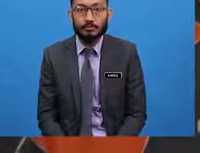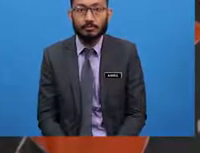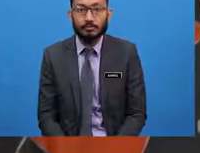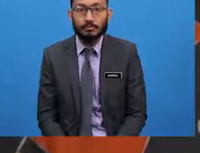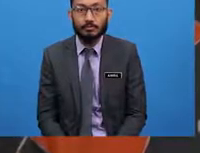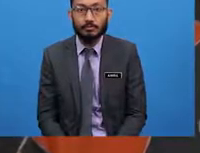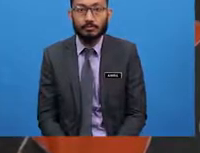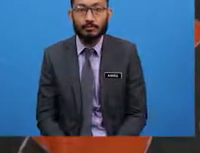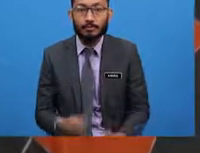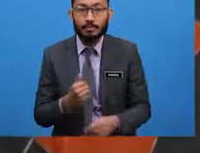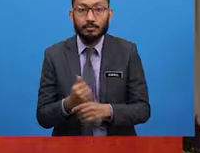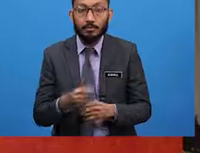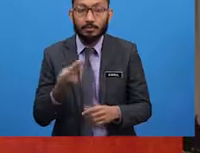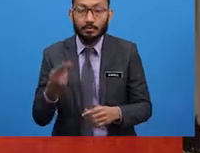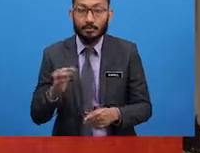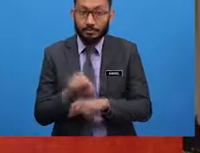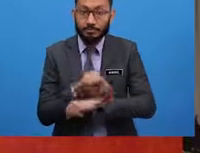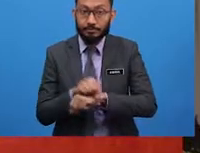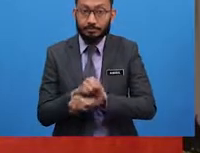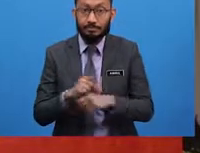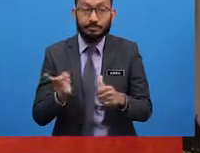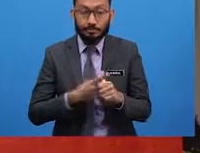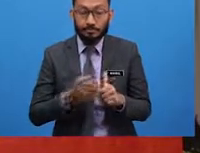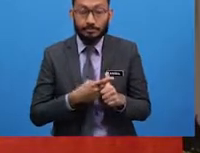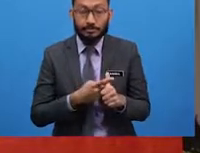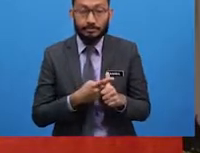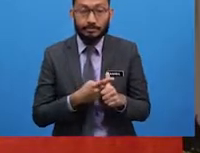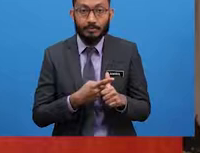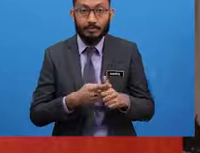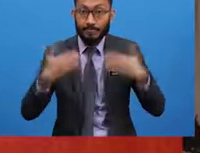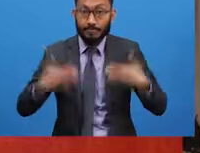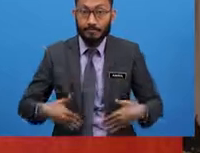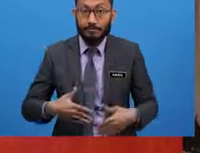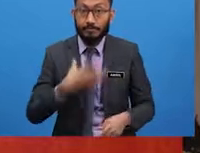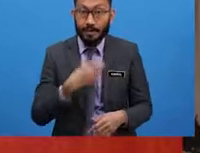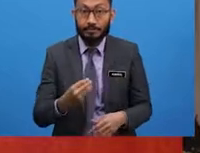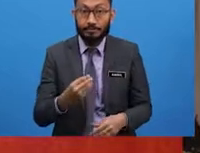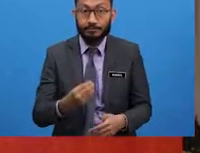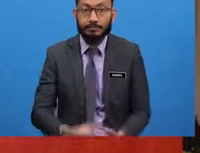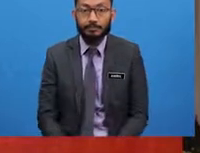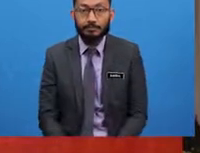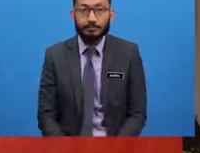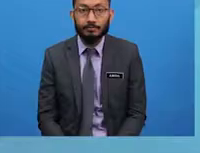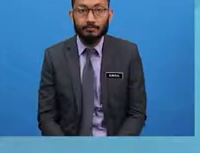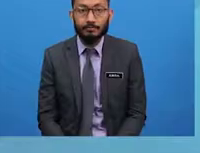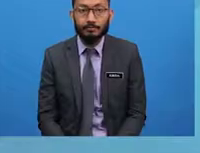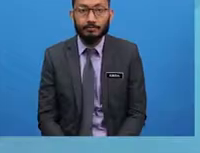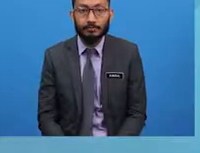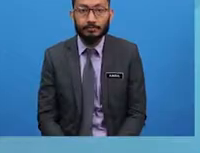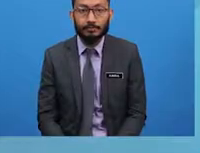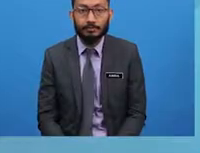Antara bahan yang digunakan ialah, pertama, kain putih sebagai bahan utama menghasilkan batik.